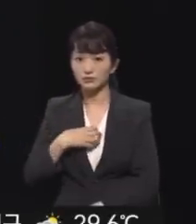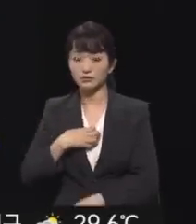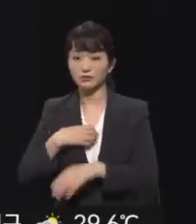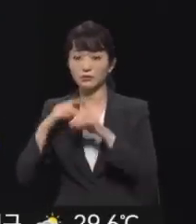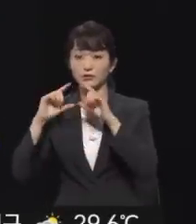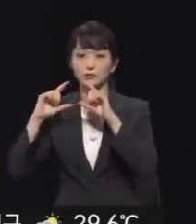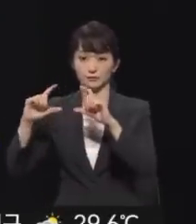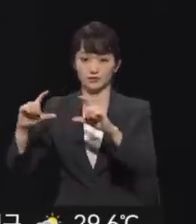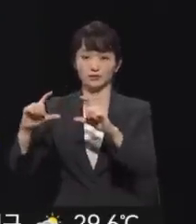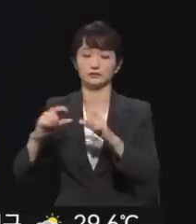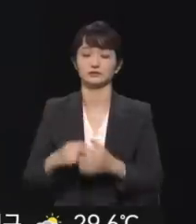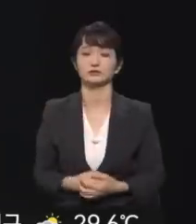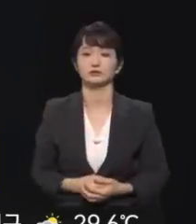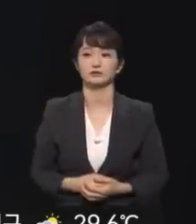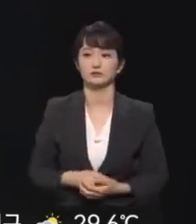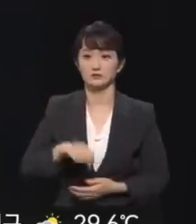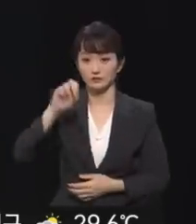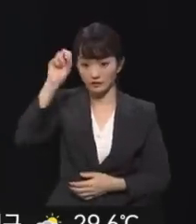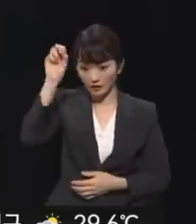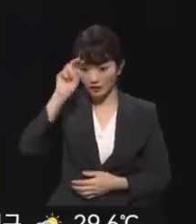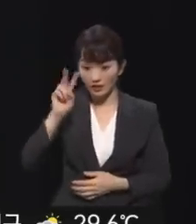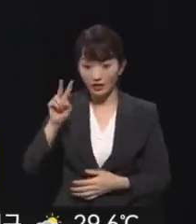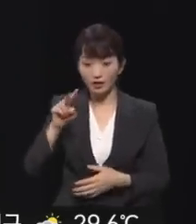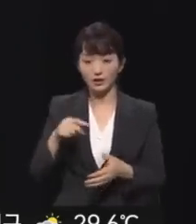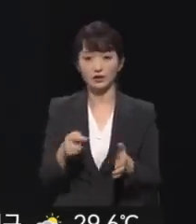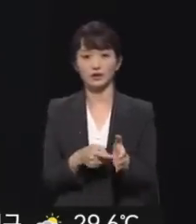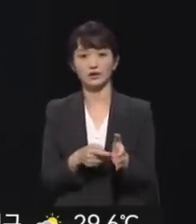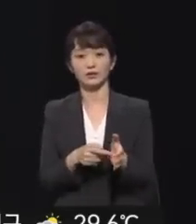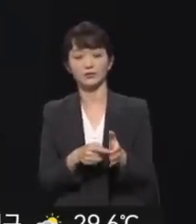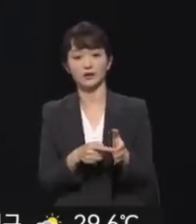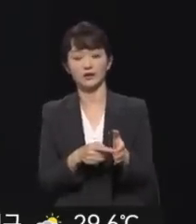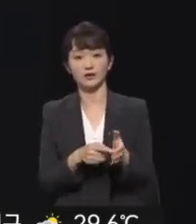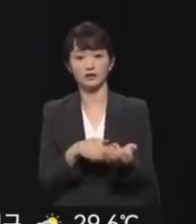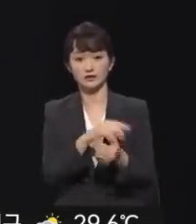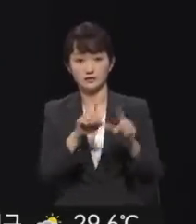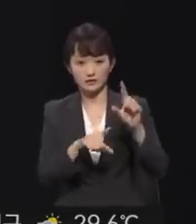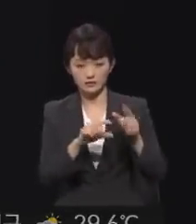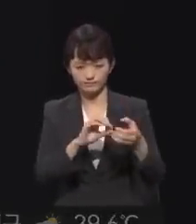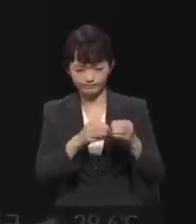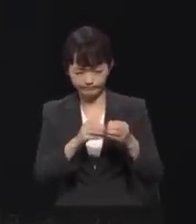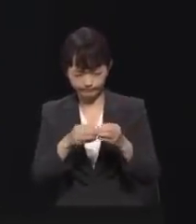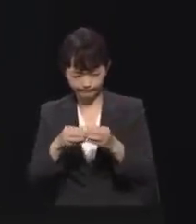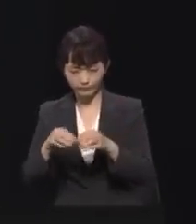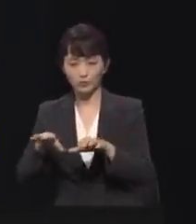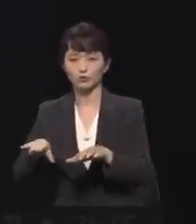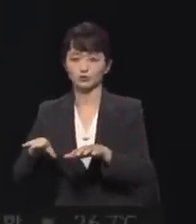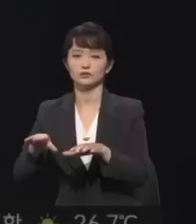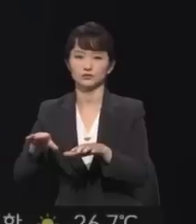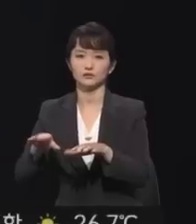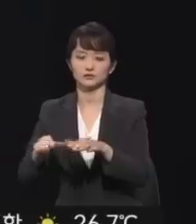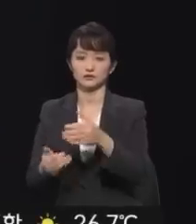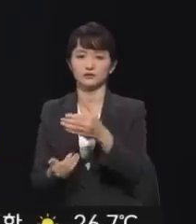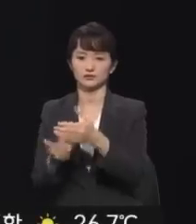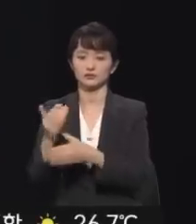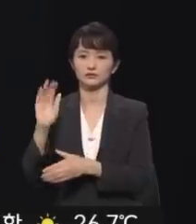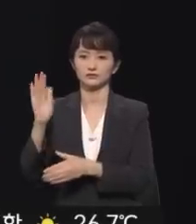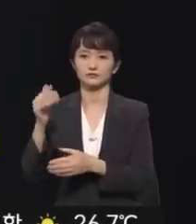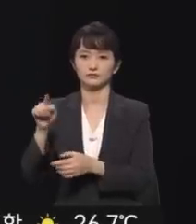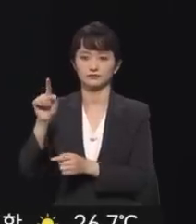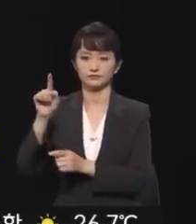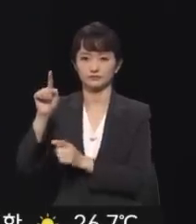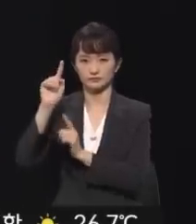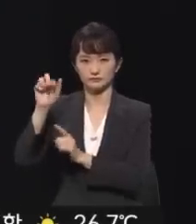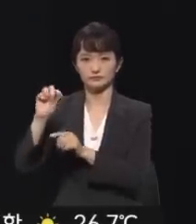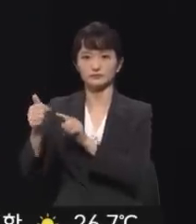인들이 된 거잖아요 그렇게 해서 갑자기 비상 상황에 막 급조 가 되고 오늘에 이르른 겁니다 이제 인분 에 대해서 이런 석